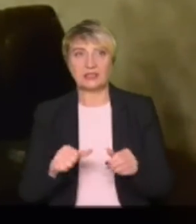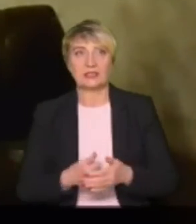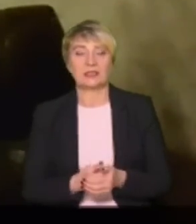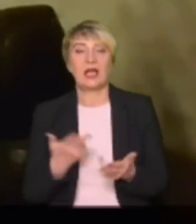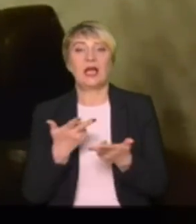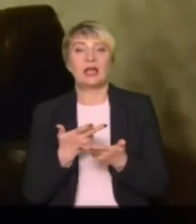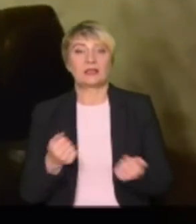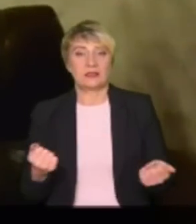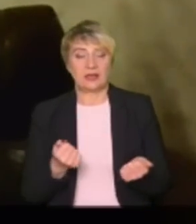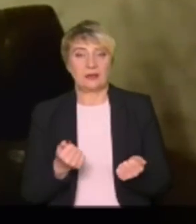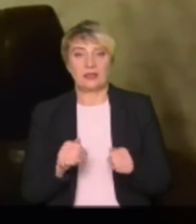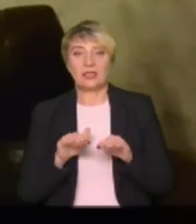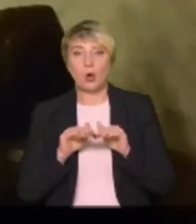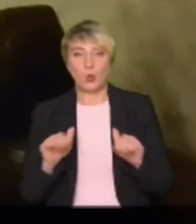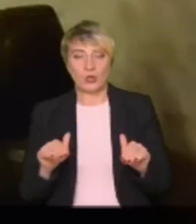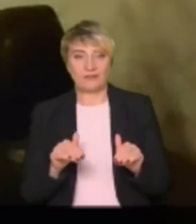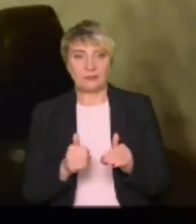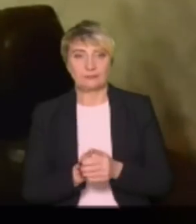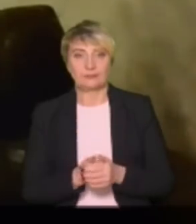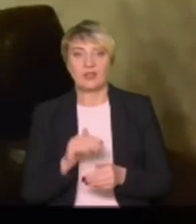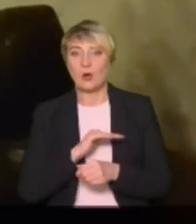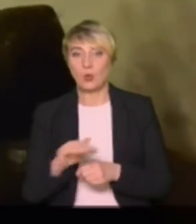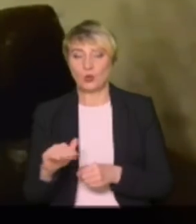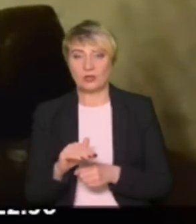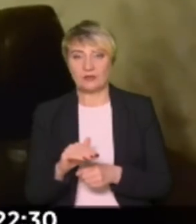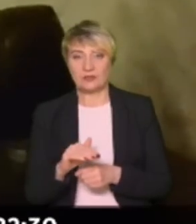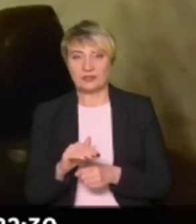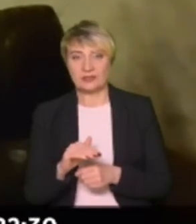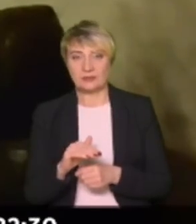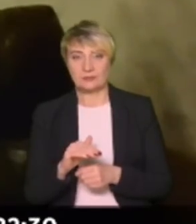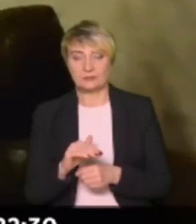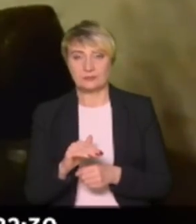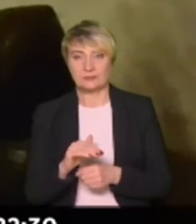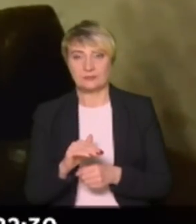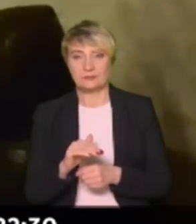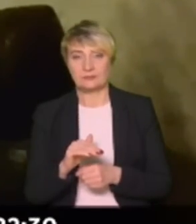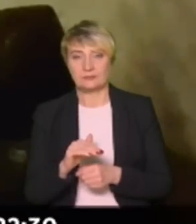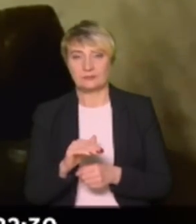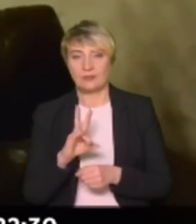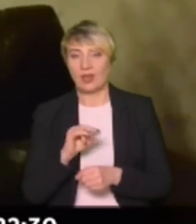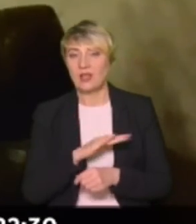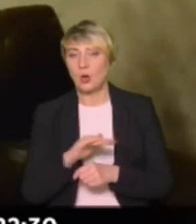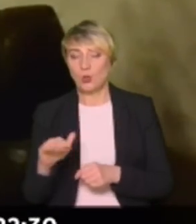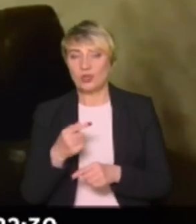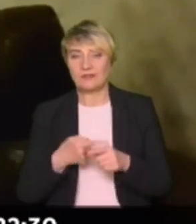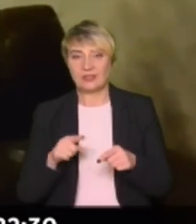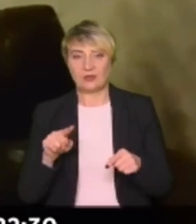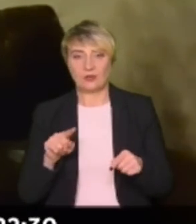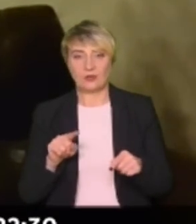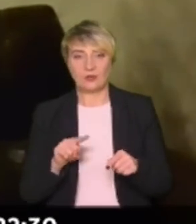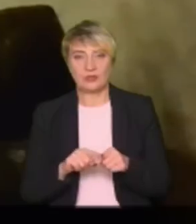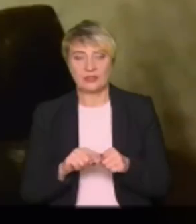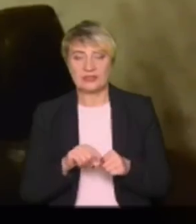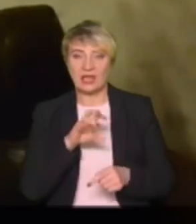да, на уровне, скажем так, надгосударственном, на уровне этих самых клубов